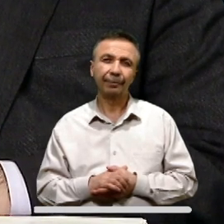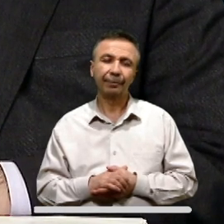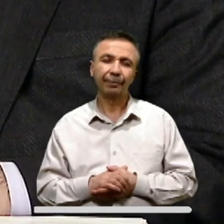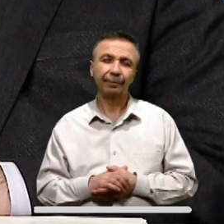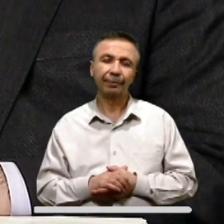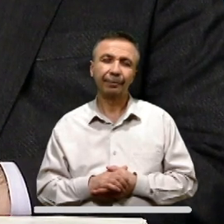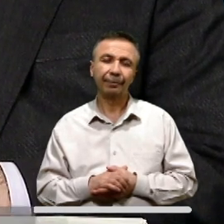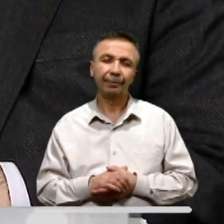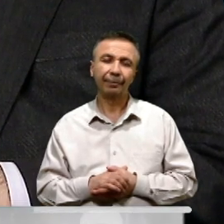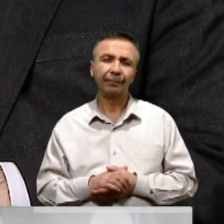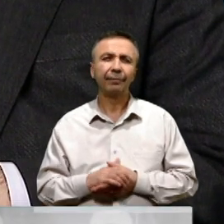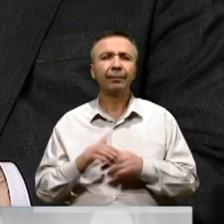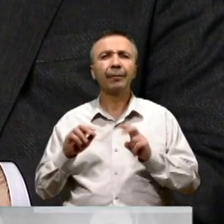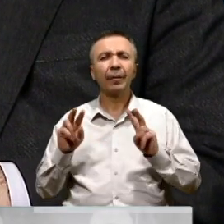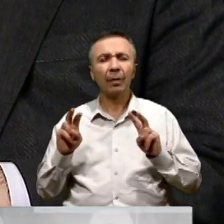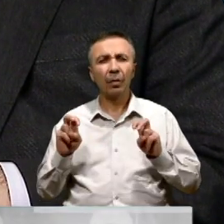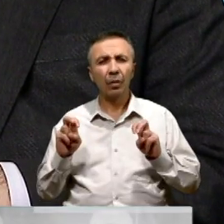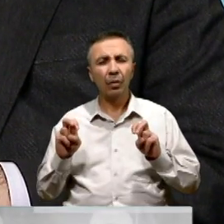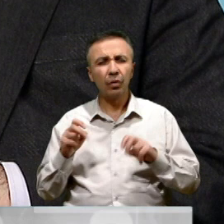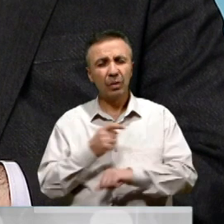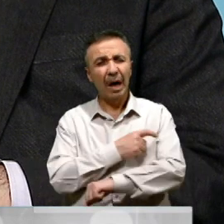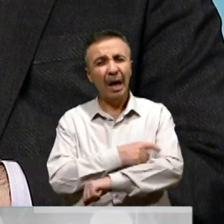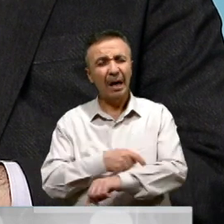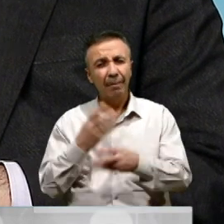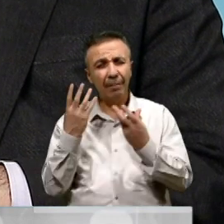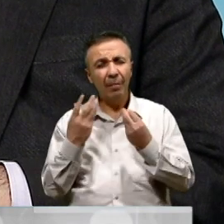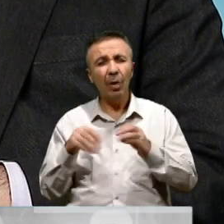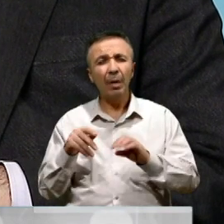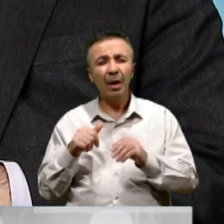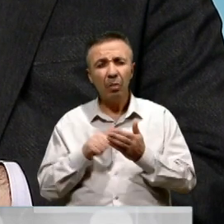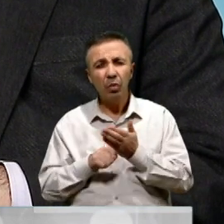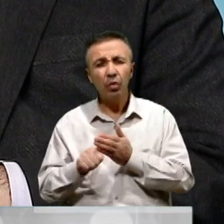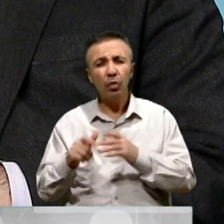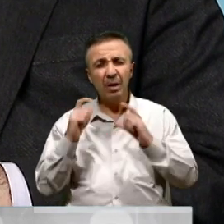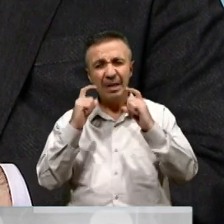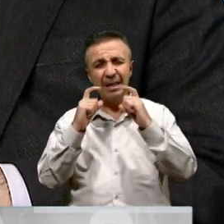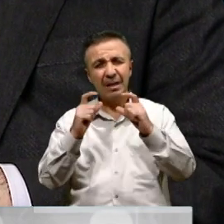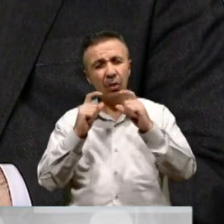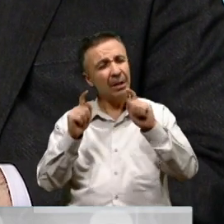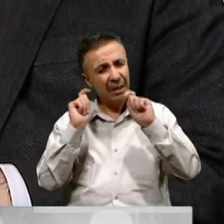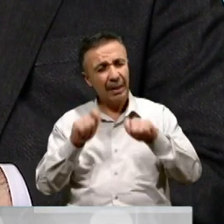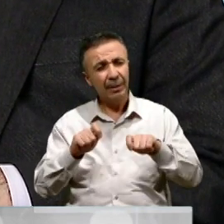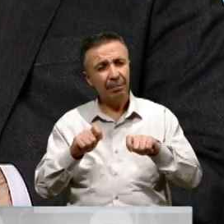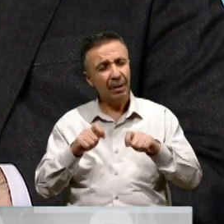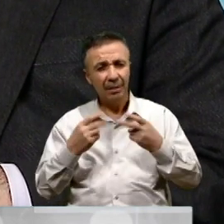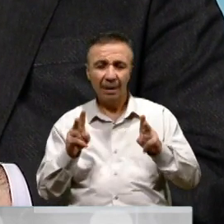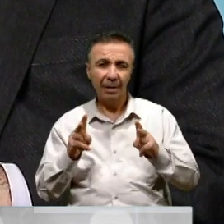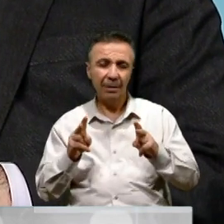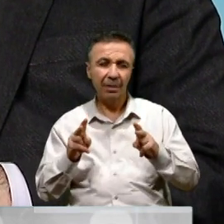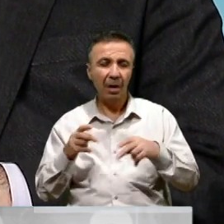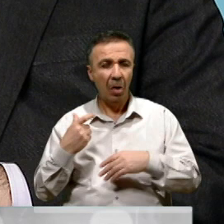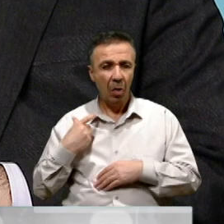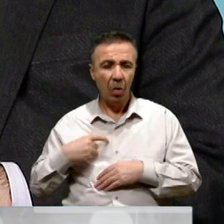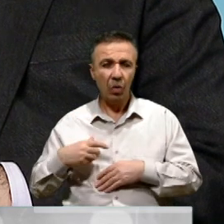mi? Evet. Konusu haram olmayan bütün sigortaları yaptırmakta bir sakınca yoktur. Özel sağlık sigortası